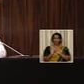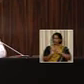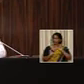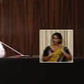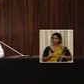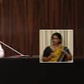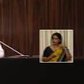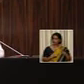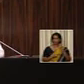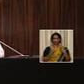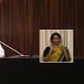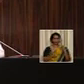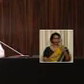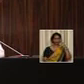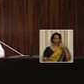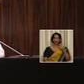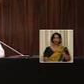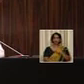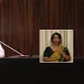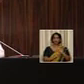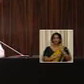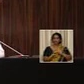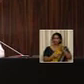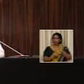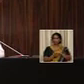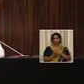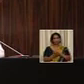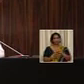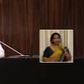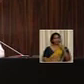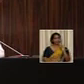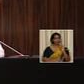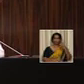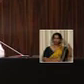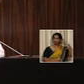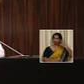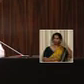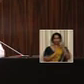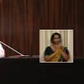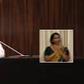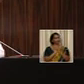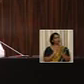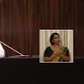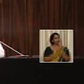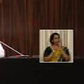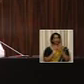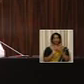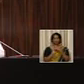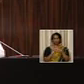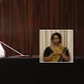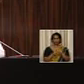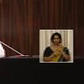අස්වීම හේතුවෙන් ඇති වූ ප්‍රප්පාඩුව සඳහා පාර්ලිමේන්තුවේ ස්ථාවර නියෝග 133 හි විධිවිධාන අනුව විධිවිධාන